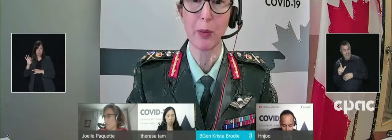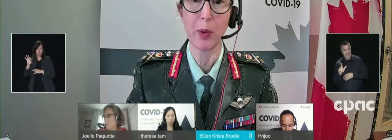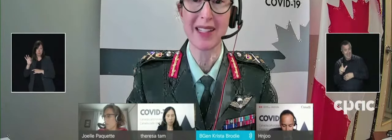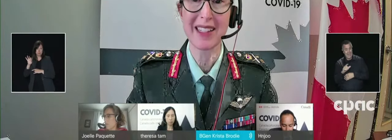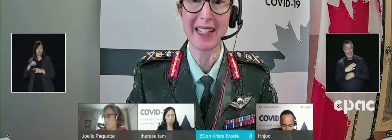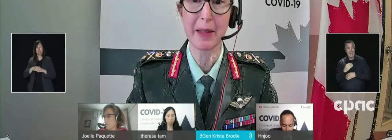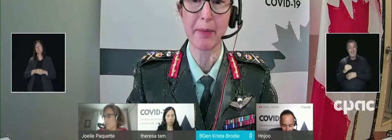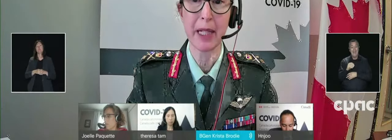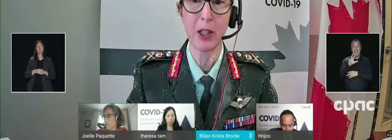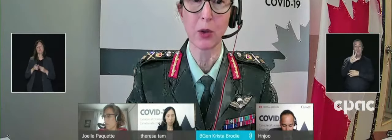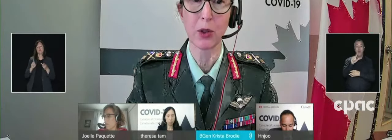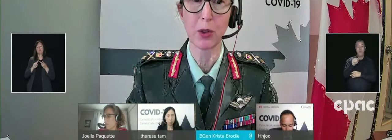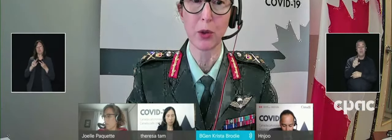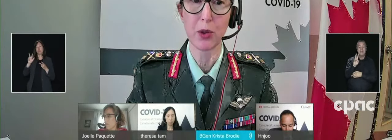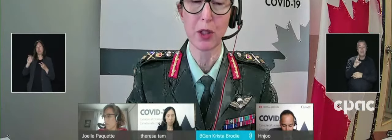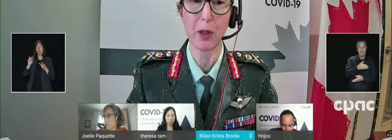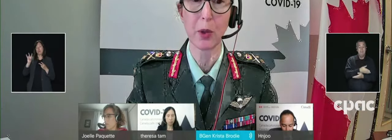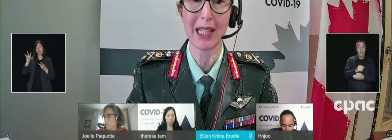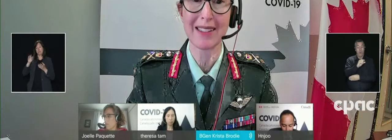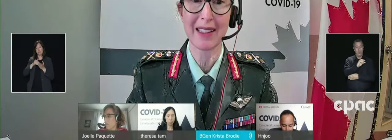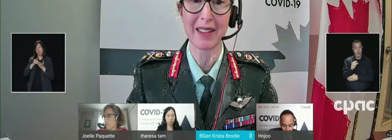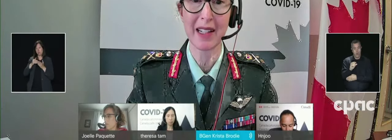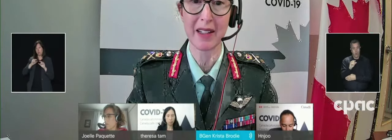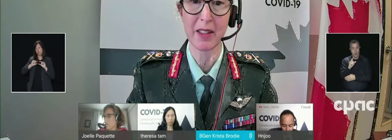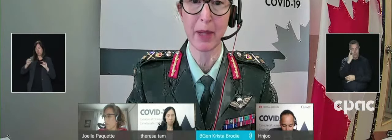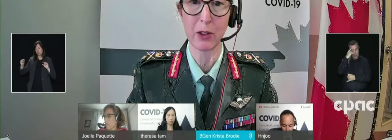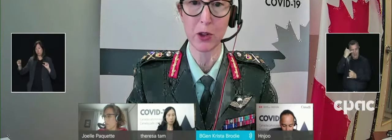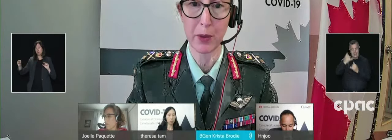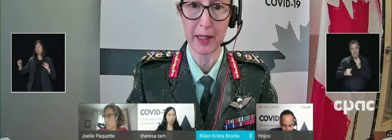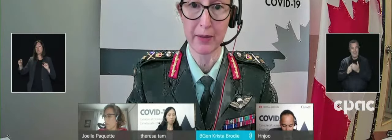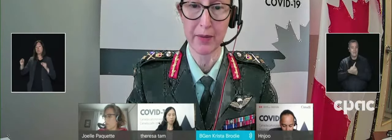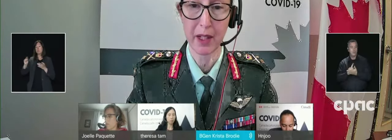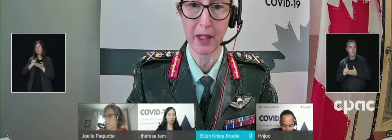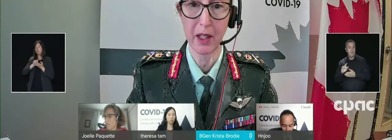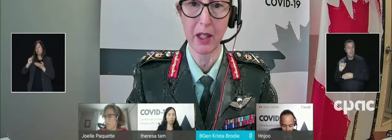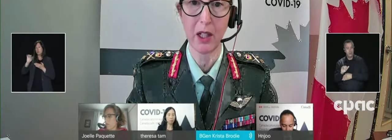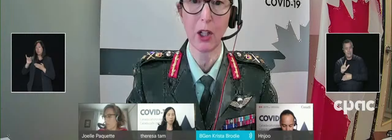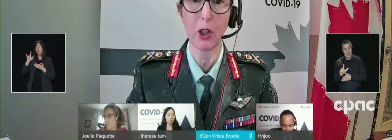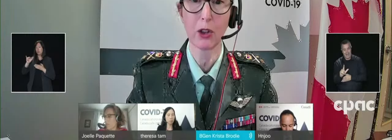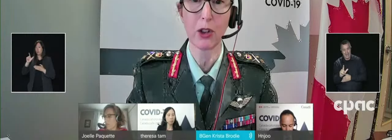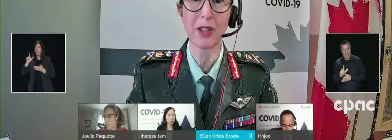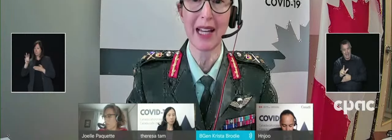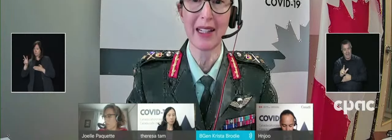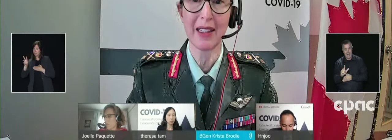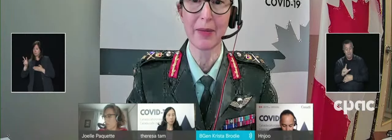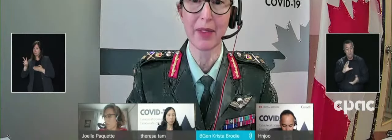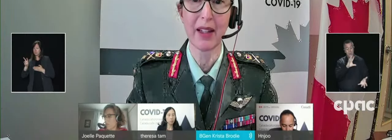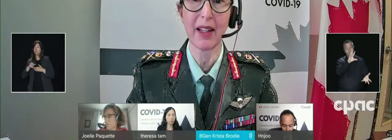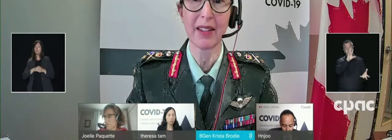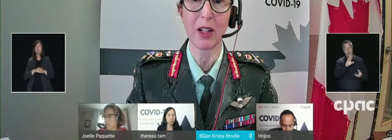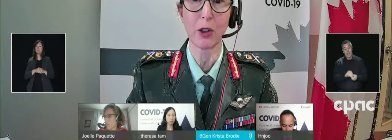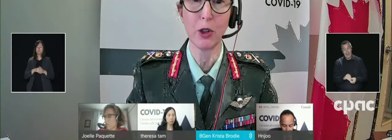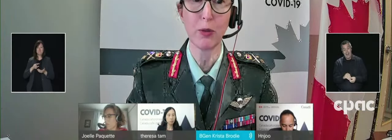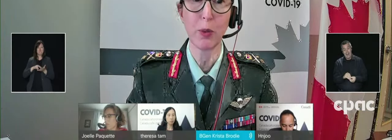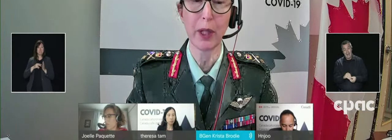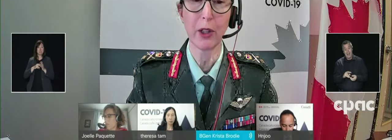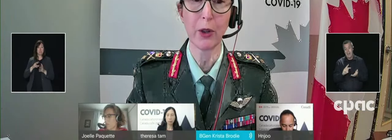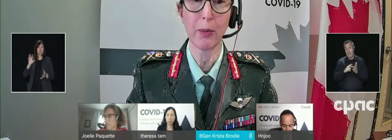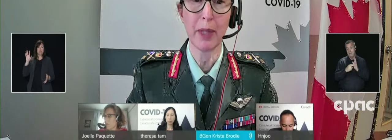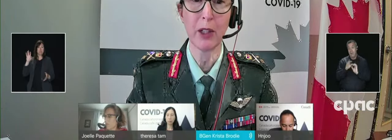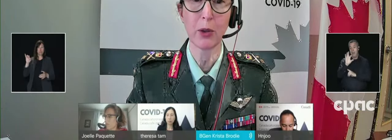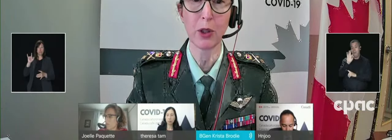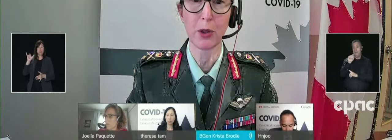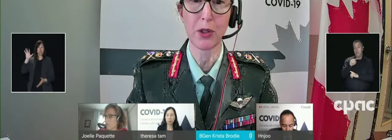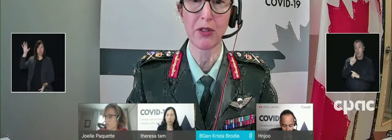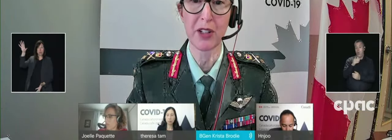et 3,7 millions de doses pour la dernière semaine de juillet. Le total est en